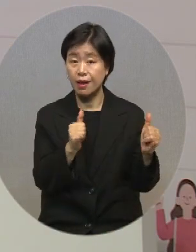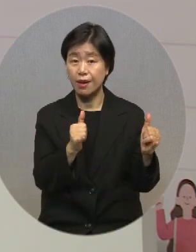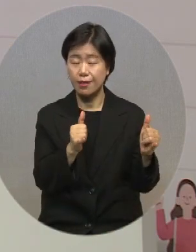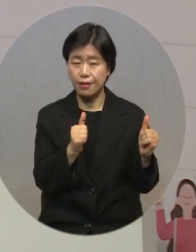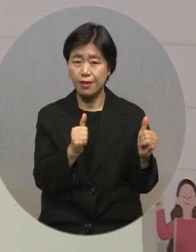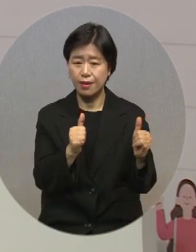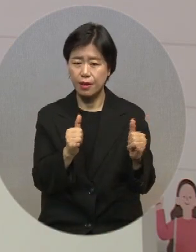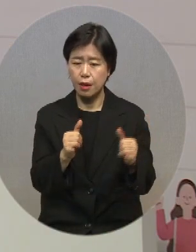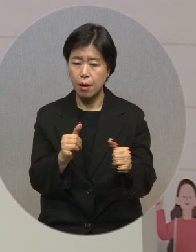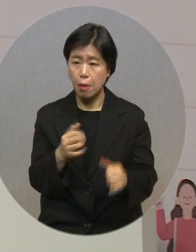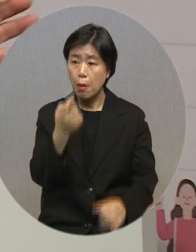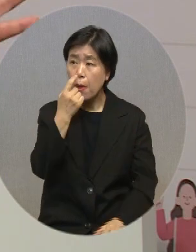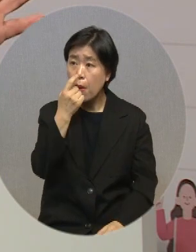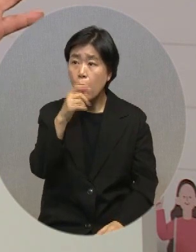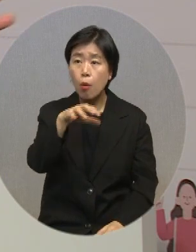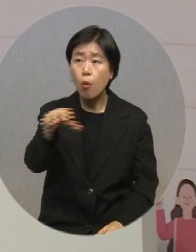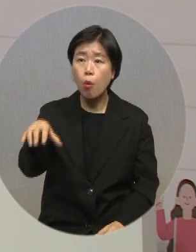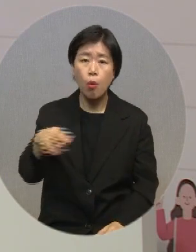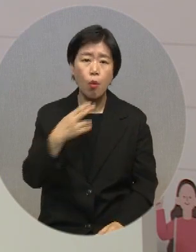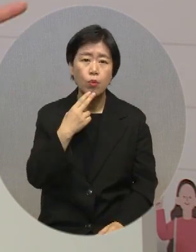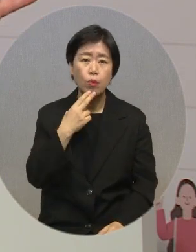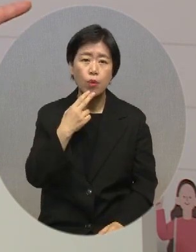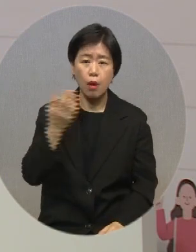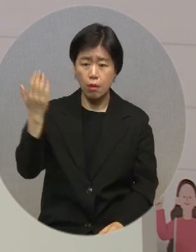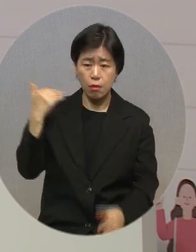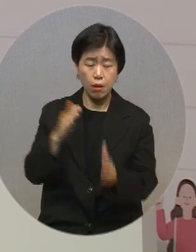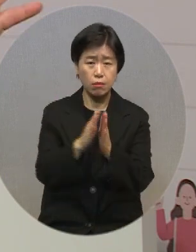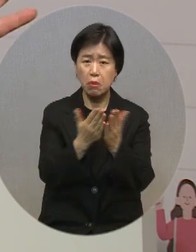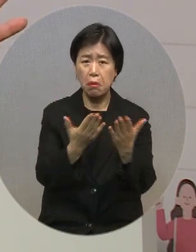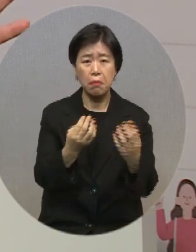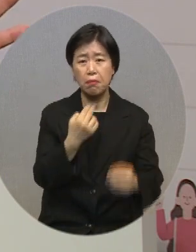누가 이런 게 개그다. 그때 개척 시대니까. 네.